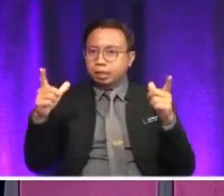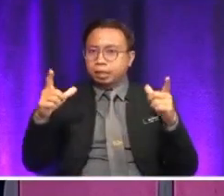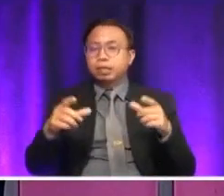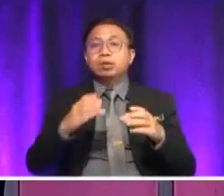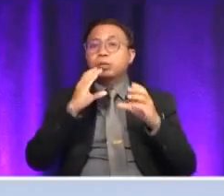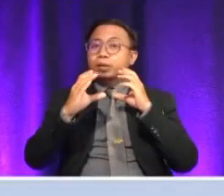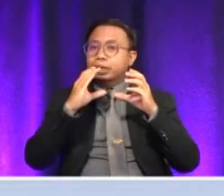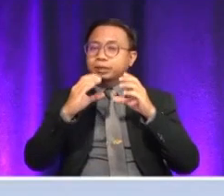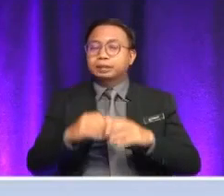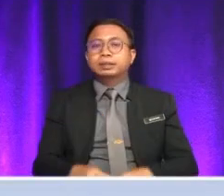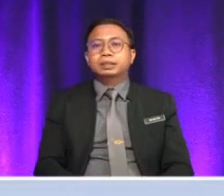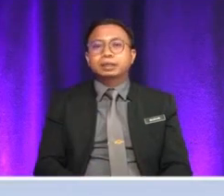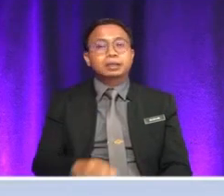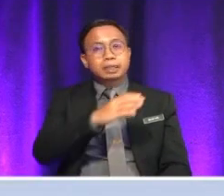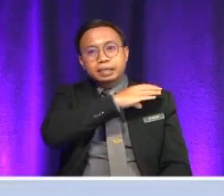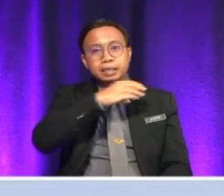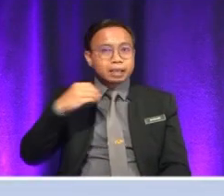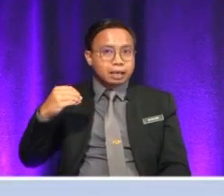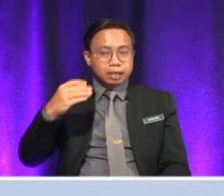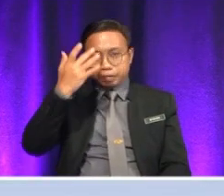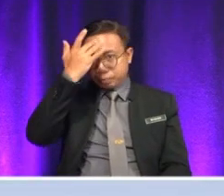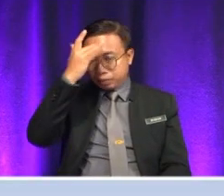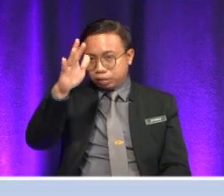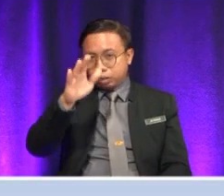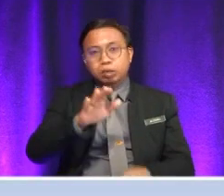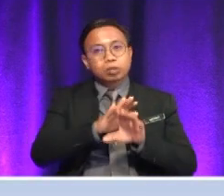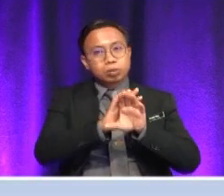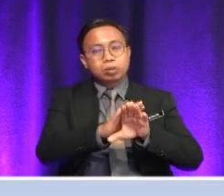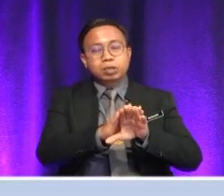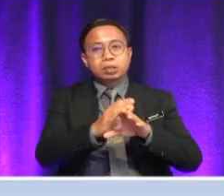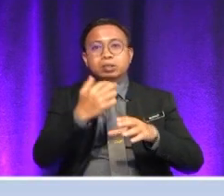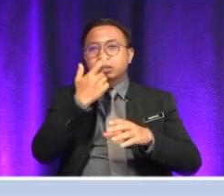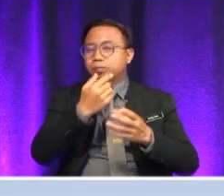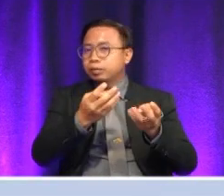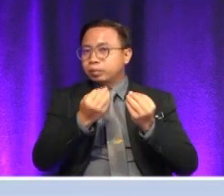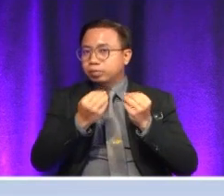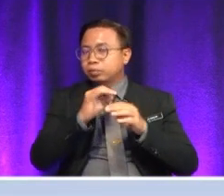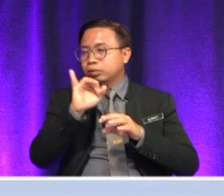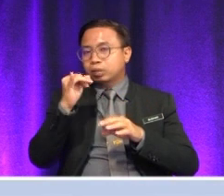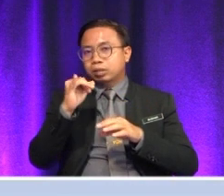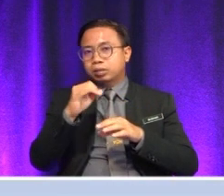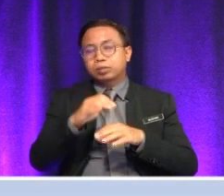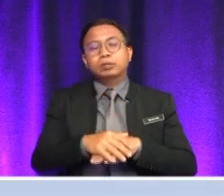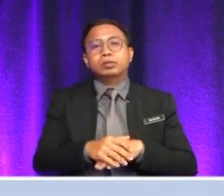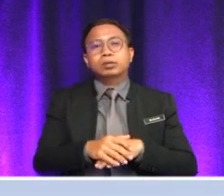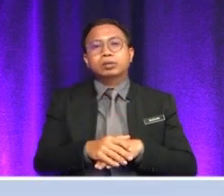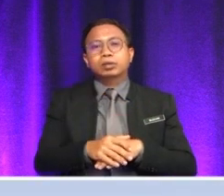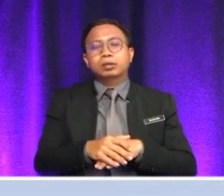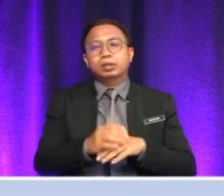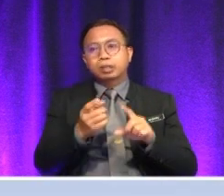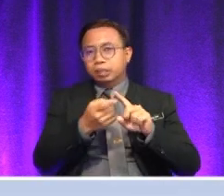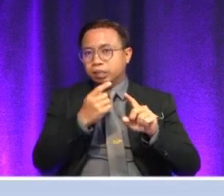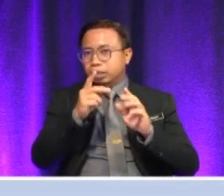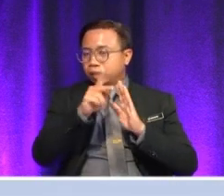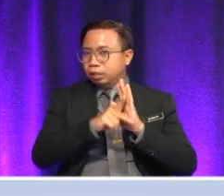berkomunikasi. Okey, dan bijak menolak ajakan seseorang. Contohnya kalau macam benda yang tak elok. Kesedaran diri, menjauhkan diri daripada